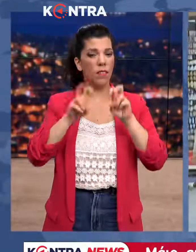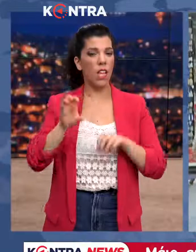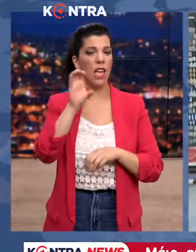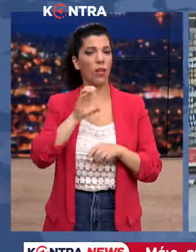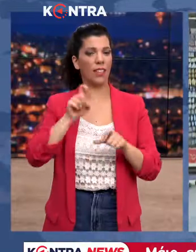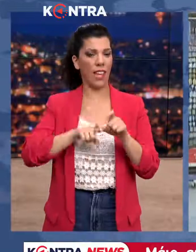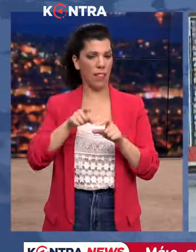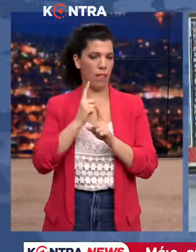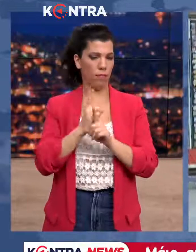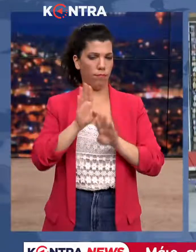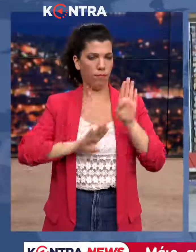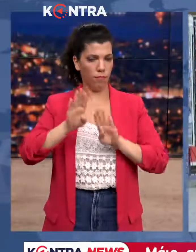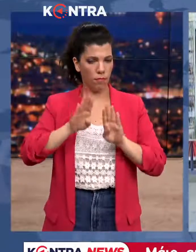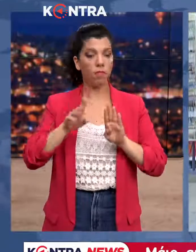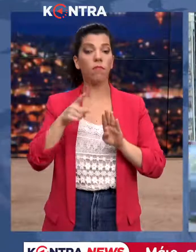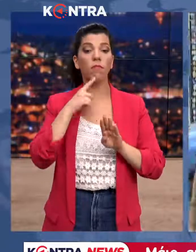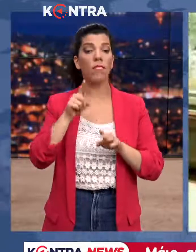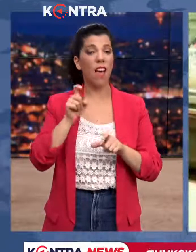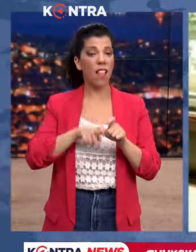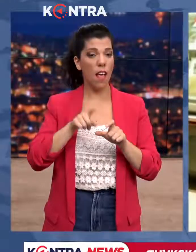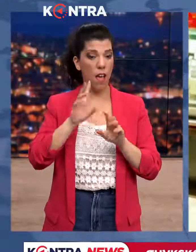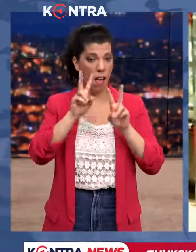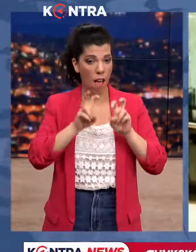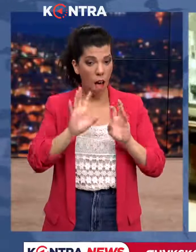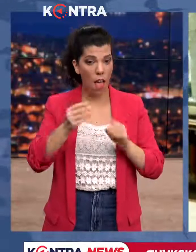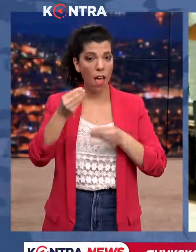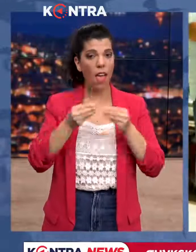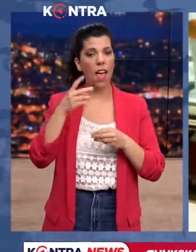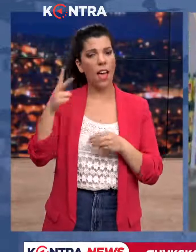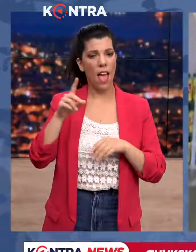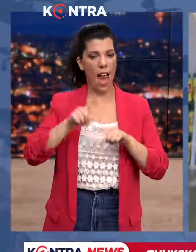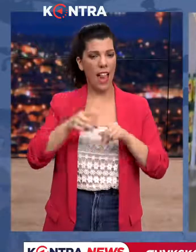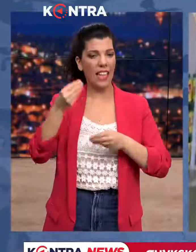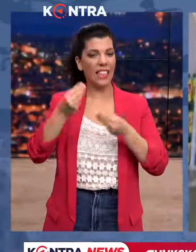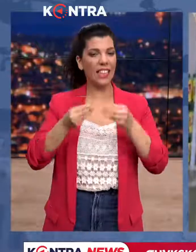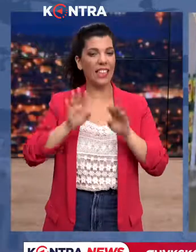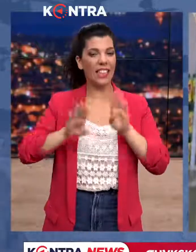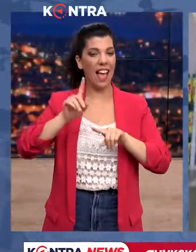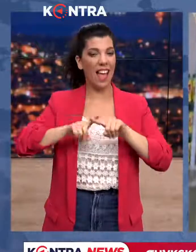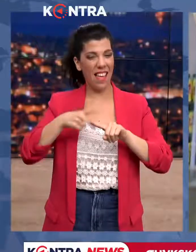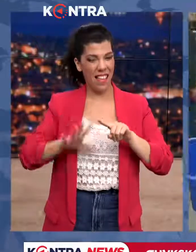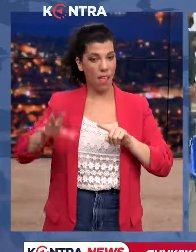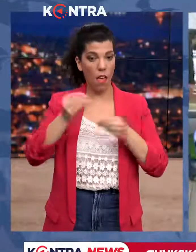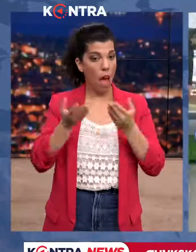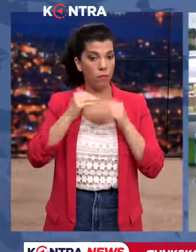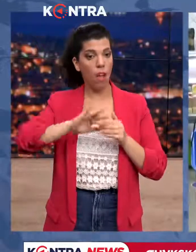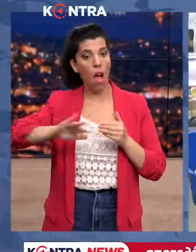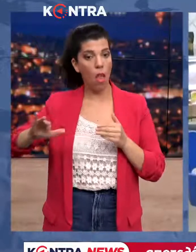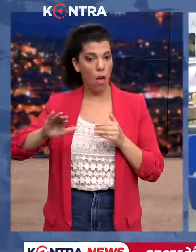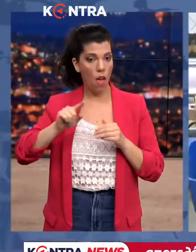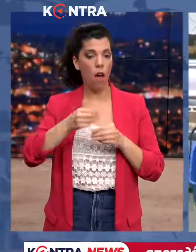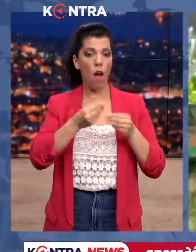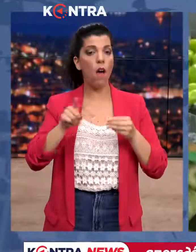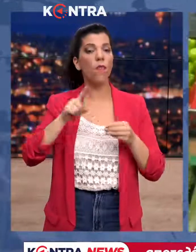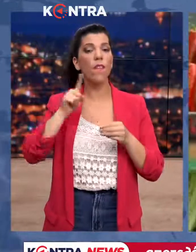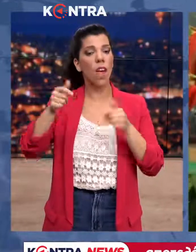τα στοιχεία που ανακοίνωσε η eurostat σημειώνεται πως η συγκεκριμένη μέτρηση δεν λαμβάνει υπόψη δεδομένα που συνυπολογίζει η elstat τα